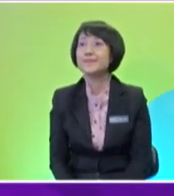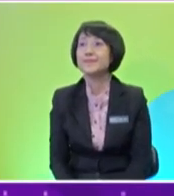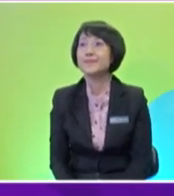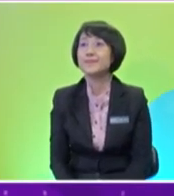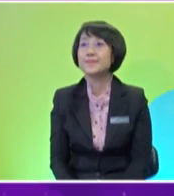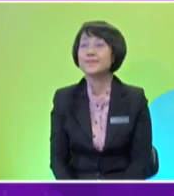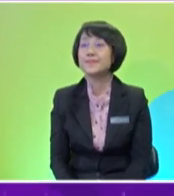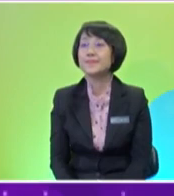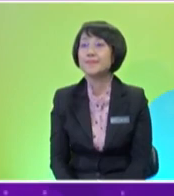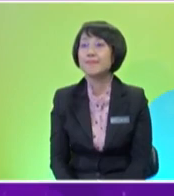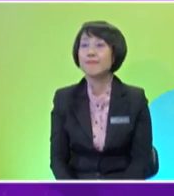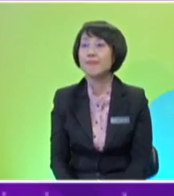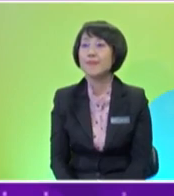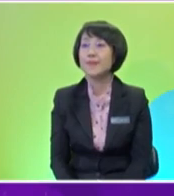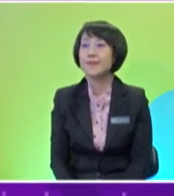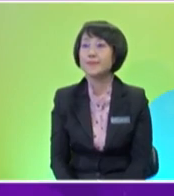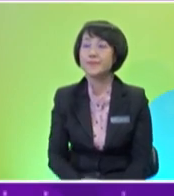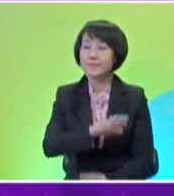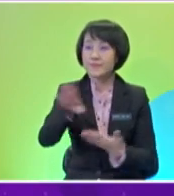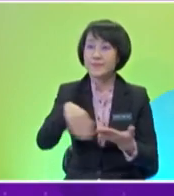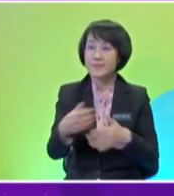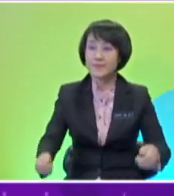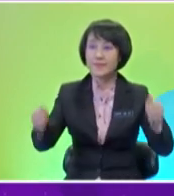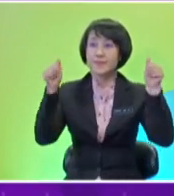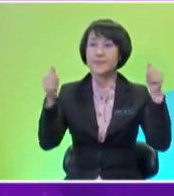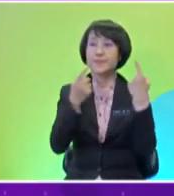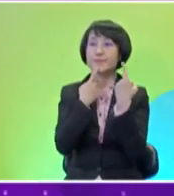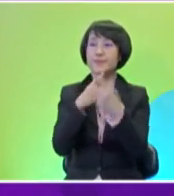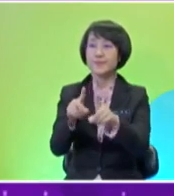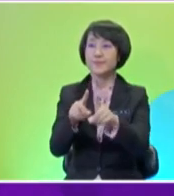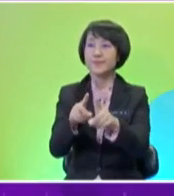jawaban Oke semua beli angkat jawaban kalau sudah